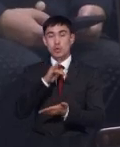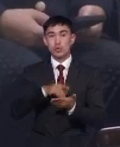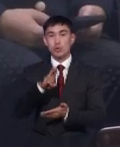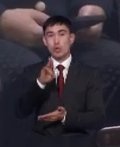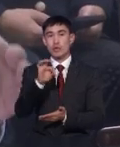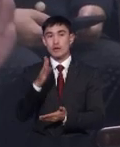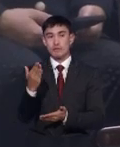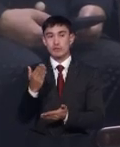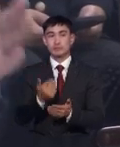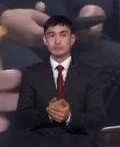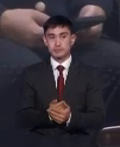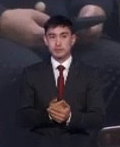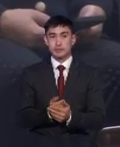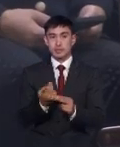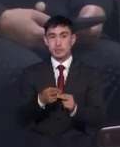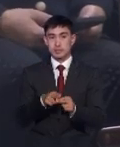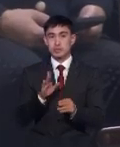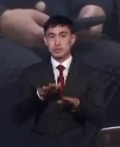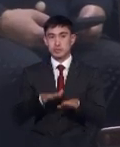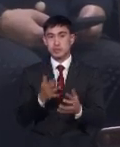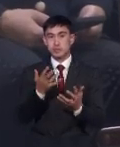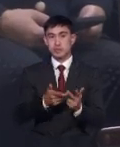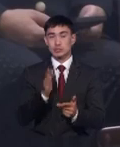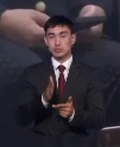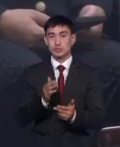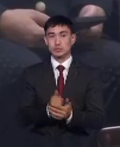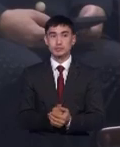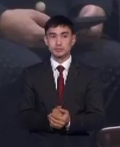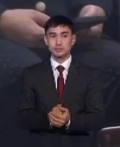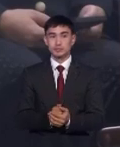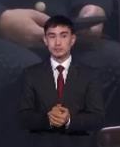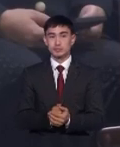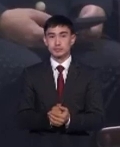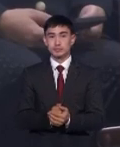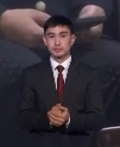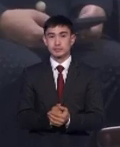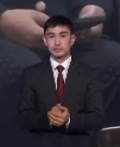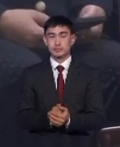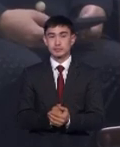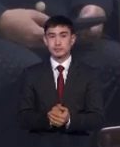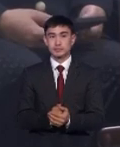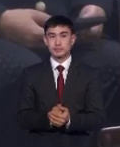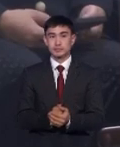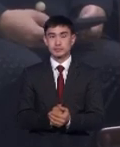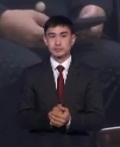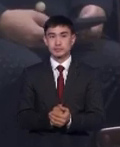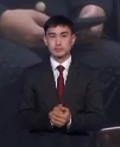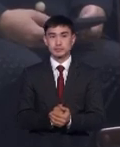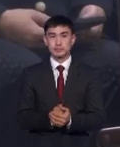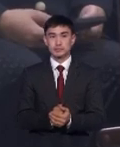Вот этот весь промежуток, где мы по трассе сегодня проезжали, где есть там промышленное производство, где-то есть